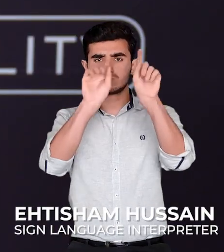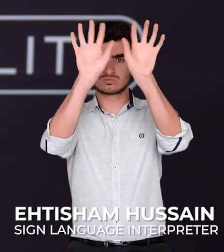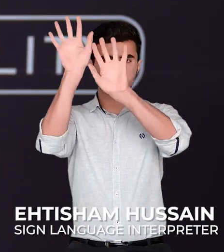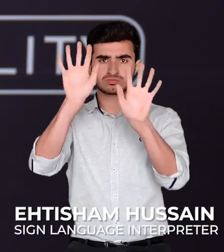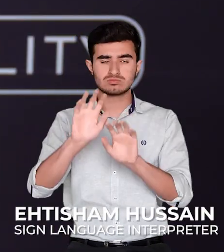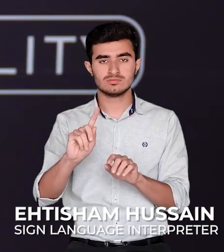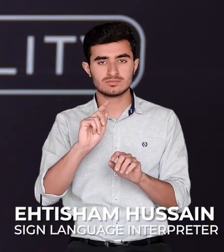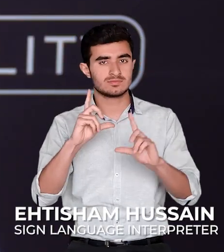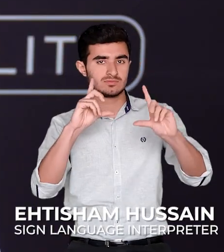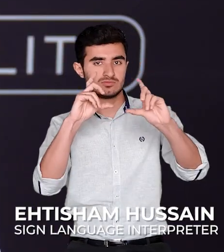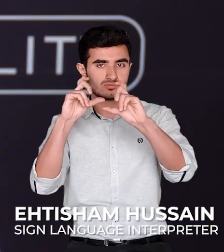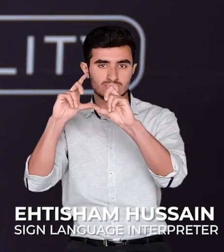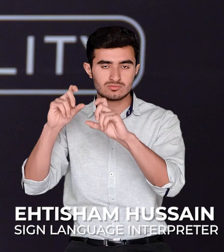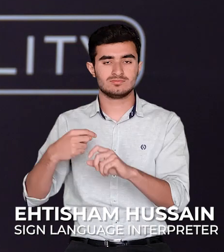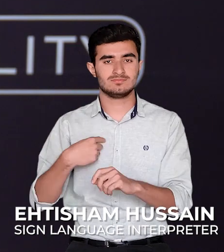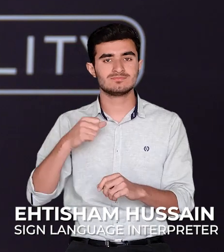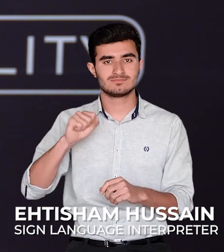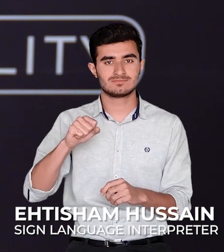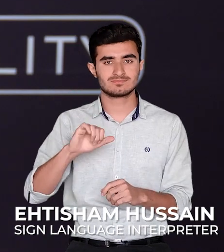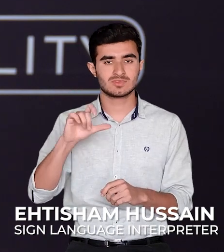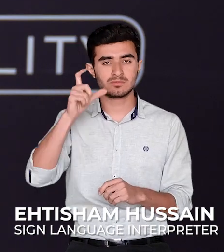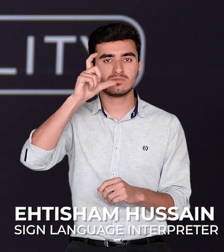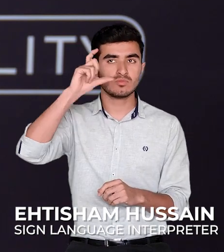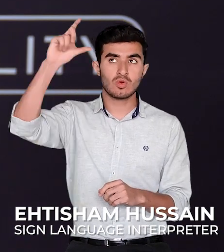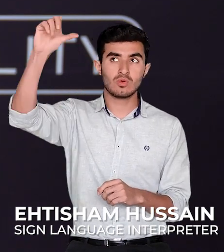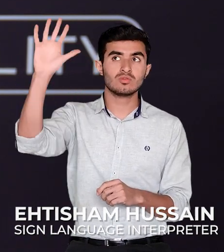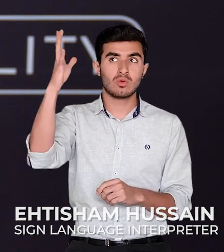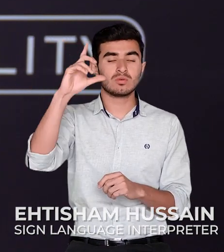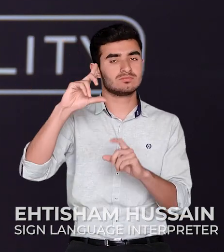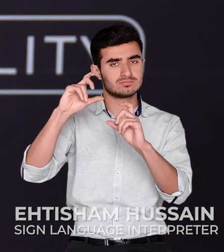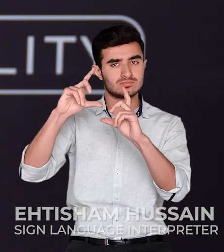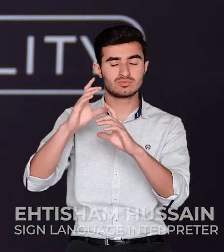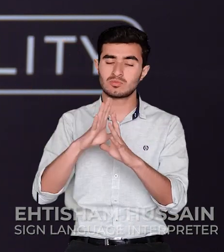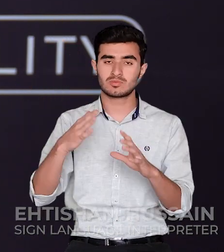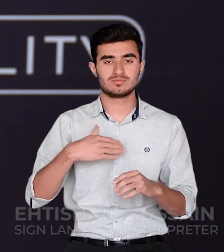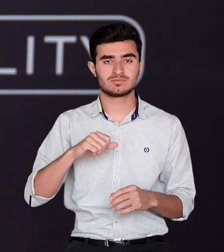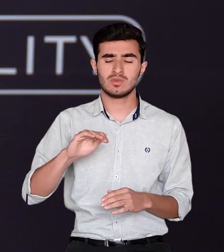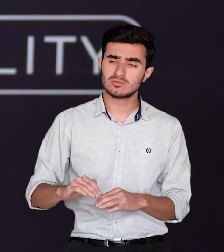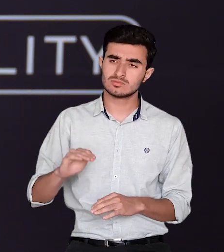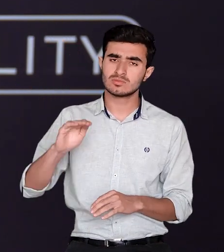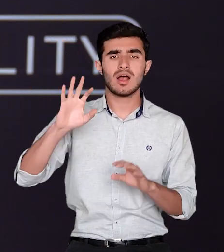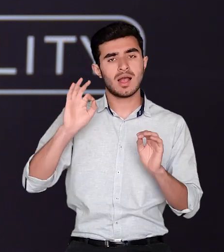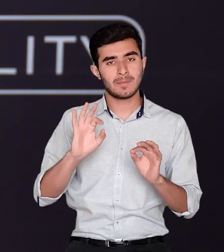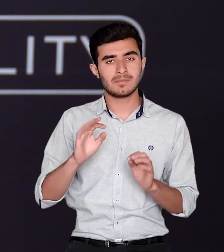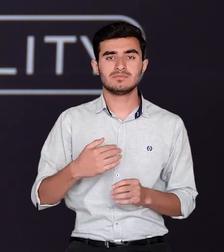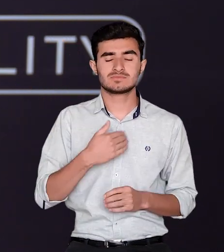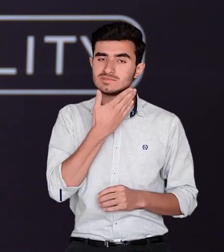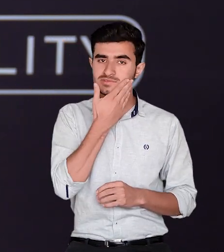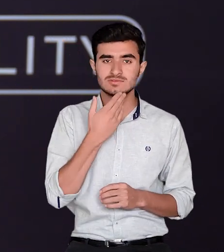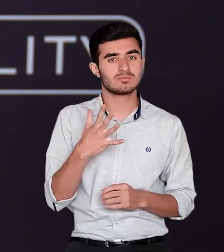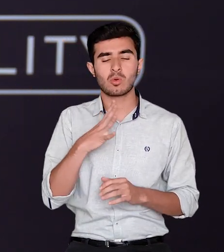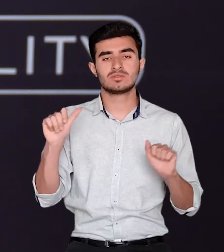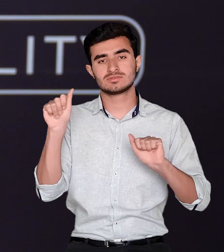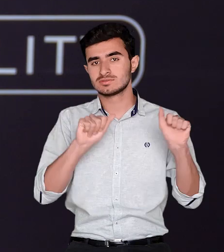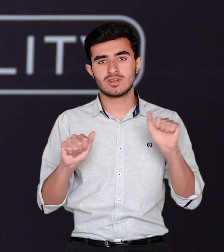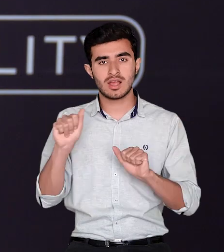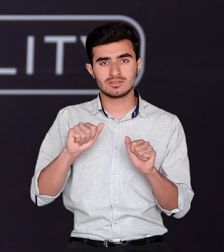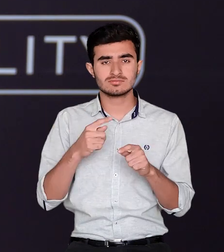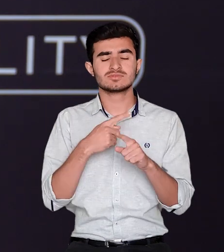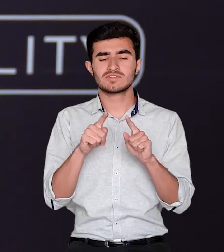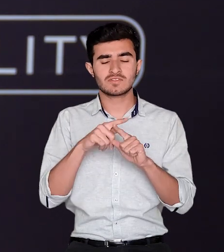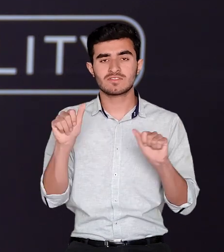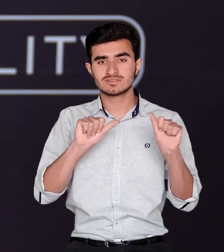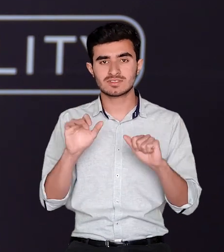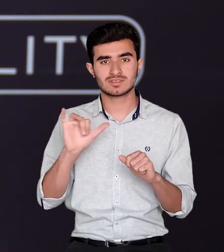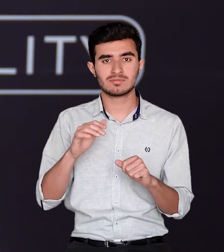Basically जब मैं छोटा था तो मुझे शुरू से ही साइंसेस में बहुत इंटरेस्ट था, हर तरह की साइंसेस में। तो हमेशा मैं